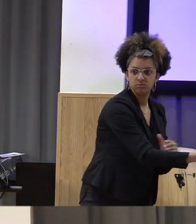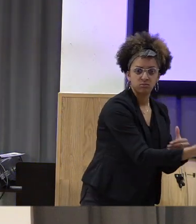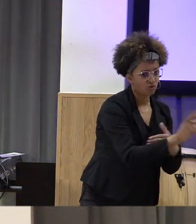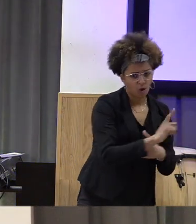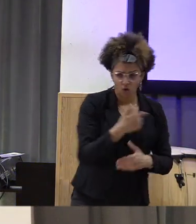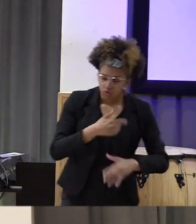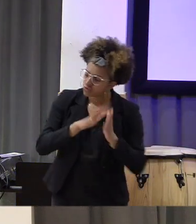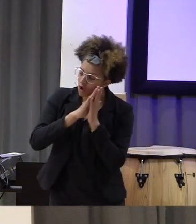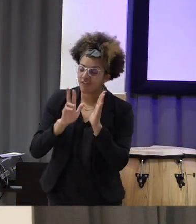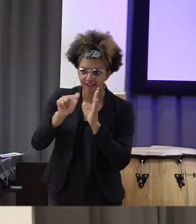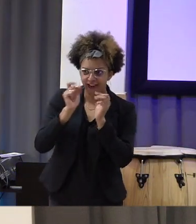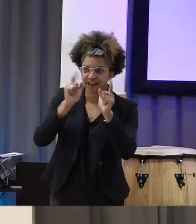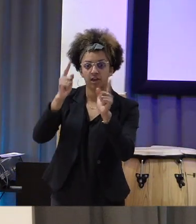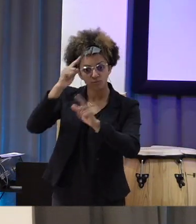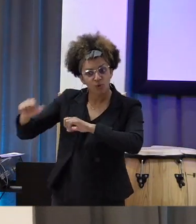sa face.